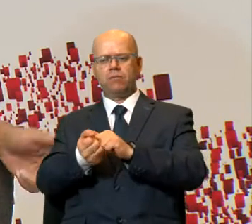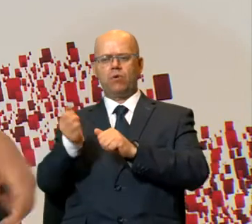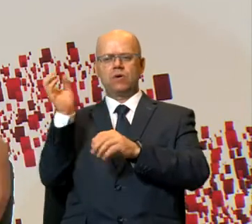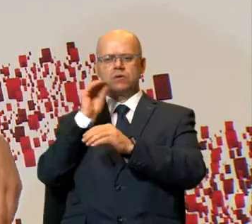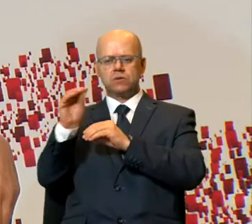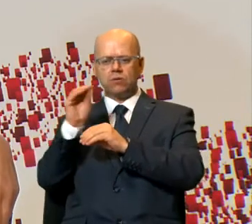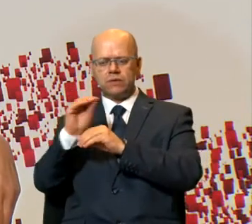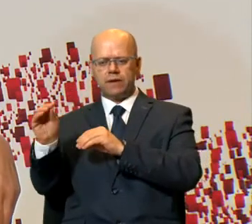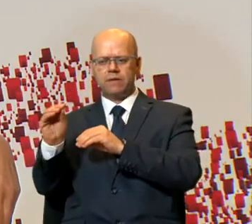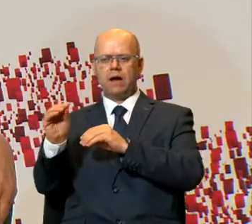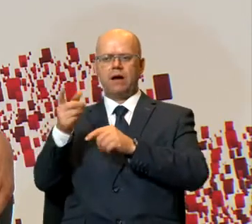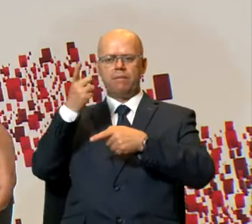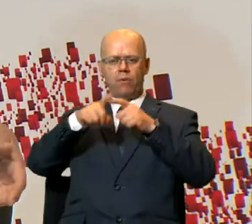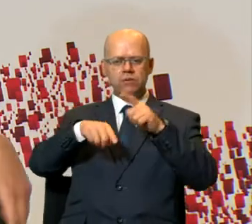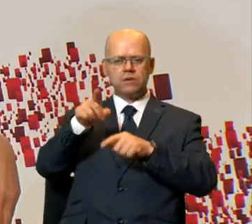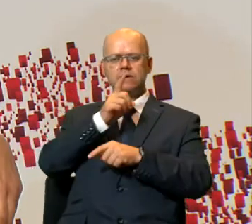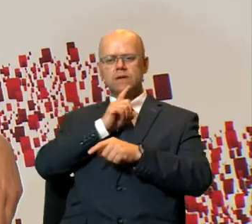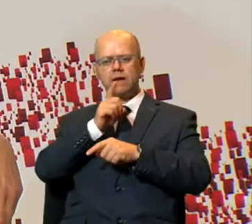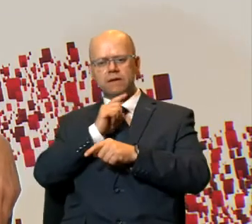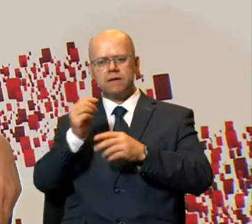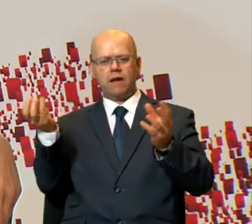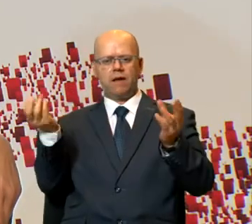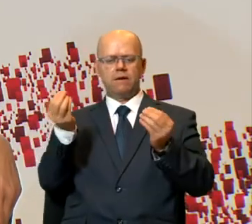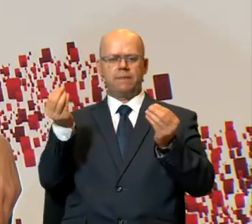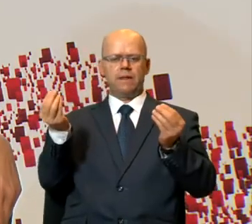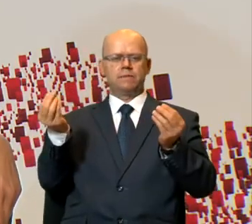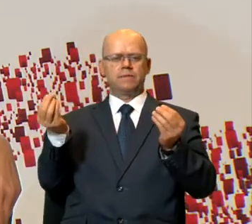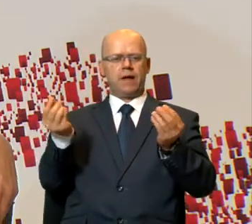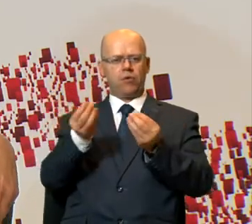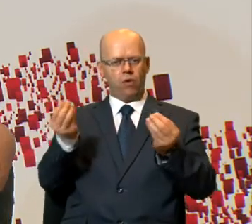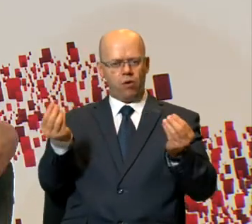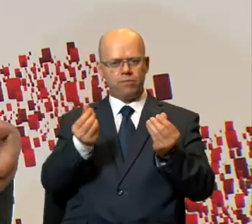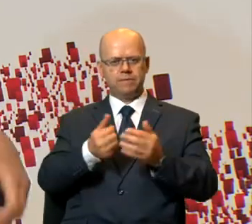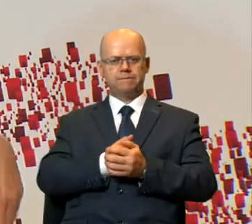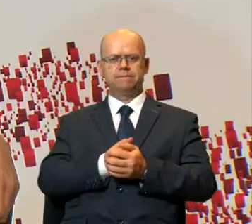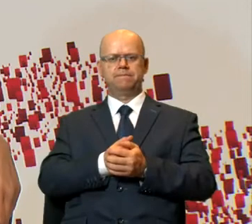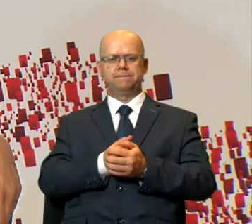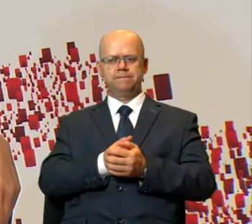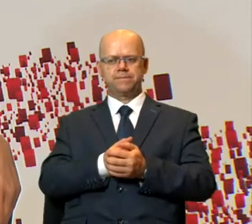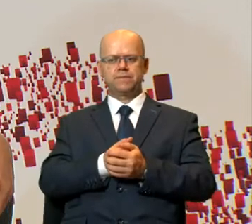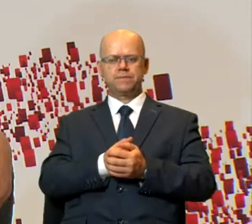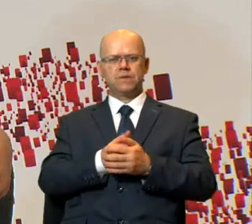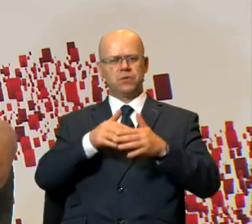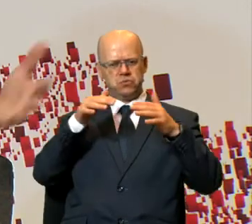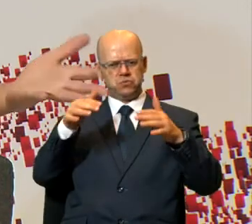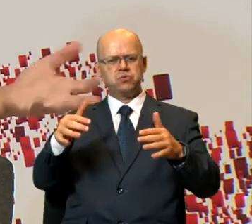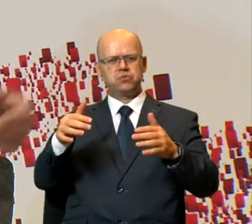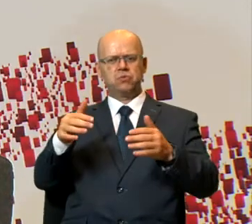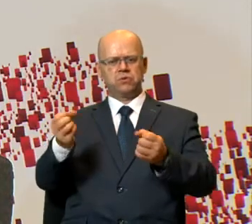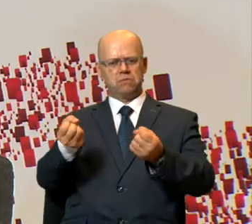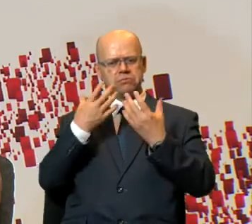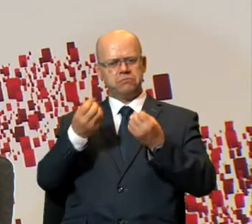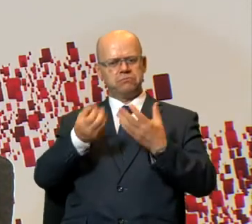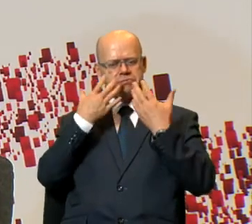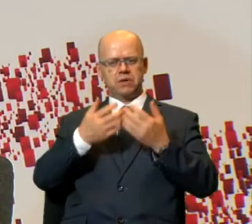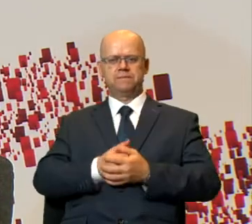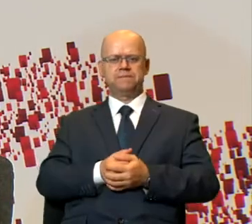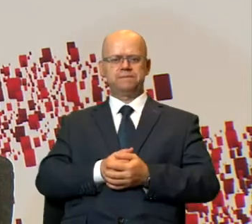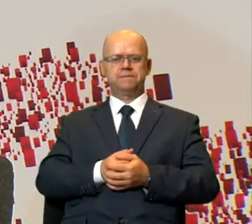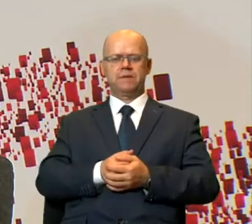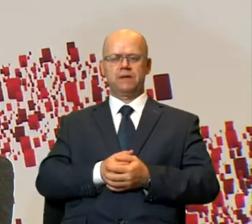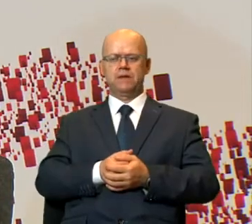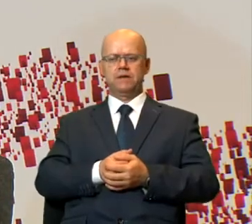polityki, religii, ekonomii. Bardzo dużo mi przynajmniej wyjaśnia. Proszę w odpowiedzi poprawiać,